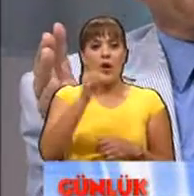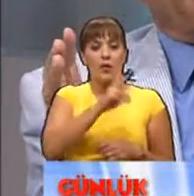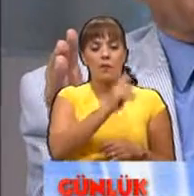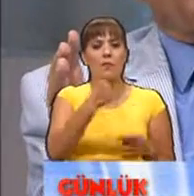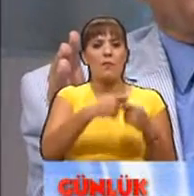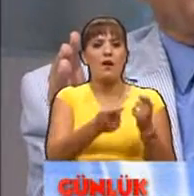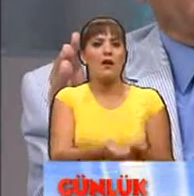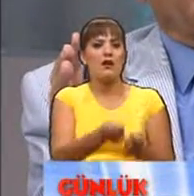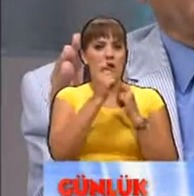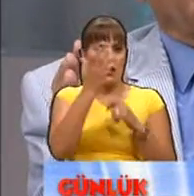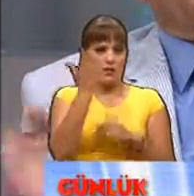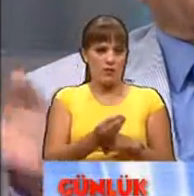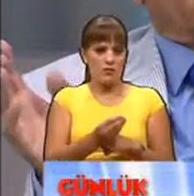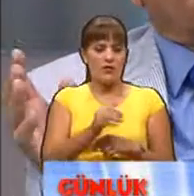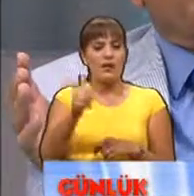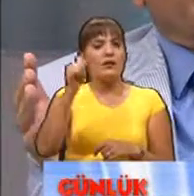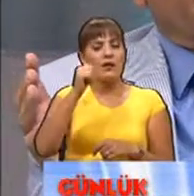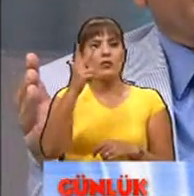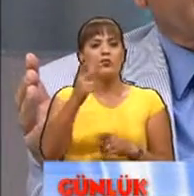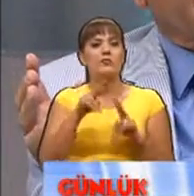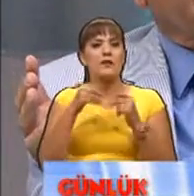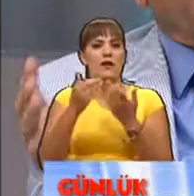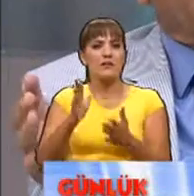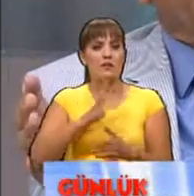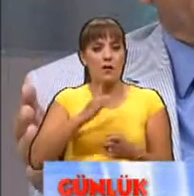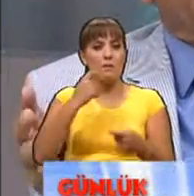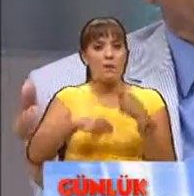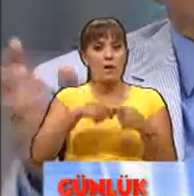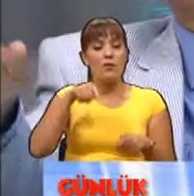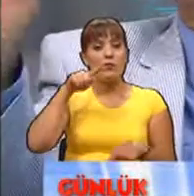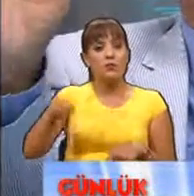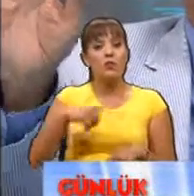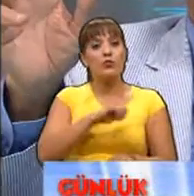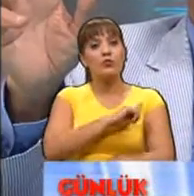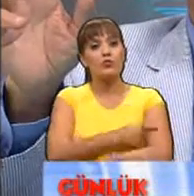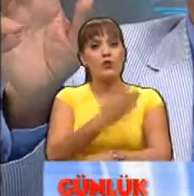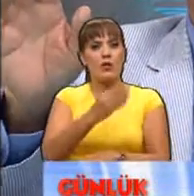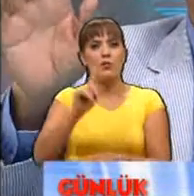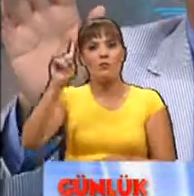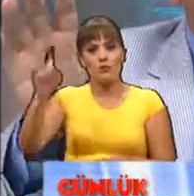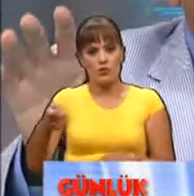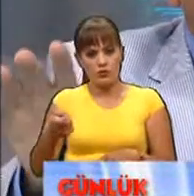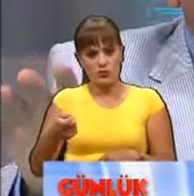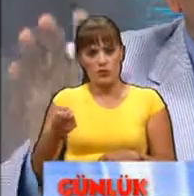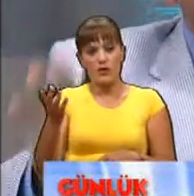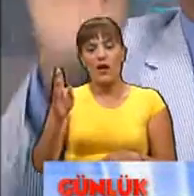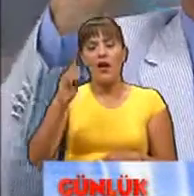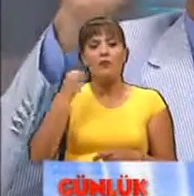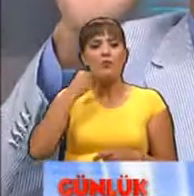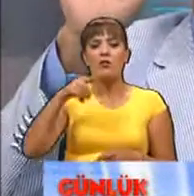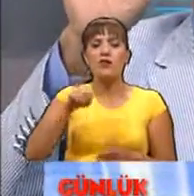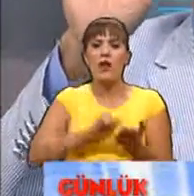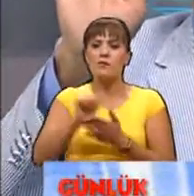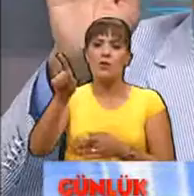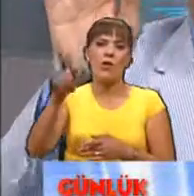Ölen bankadan kredi çekmiş. Geride 3 mirasçı var. Banka bunlardan güçlü olanı bulur, alacağın tamamını